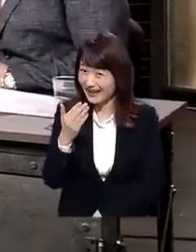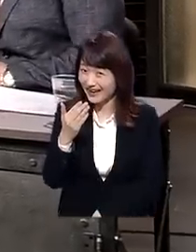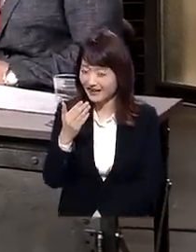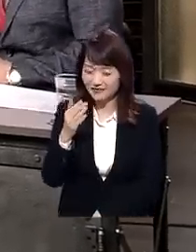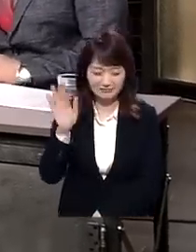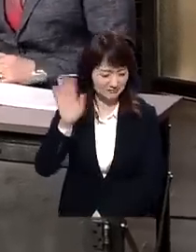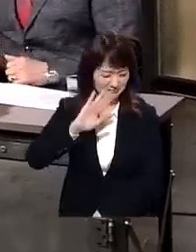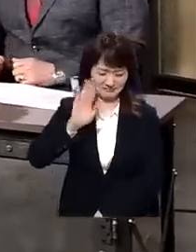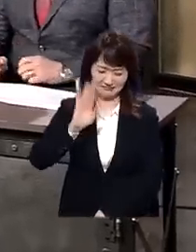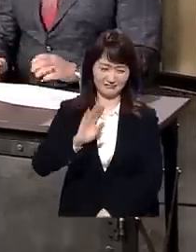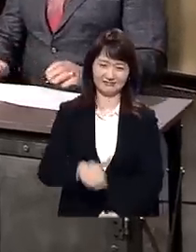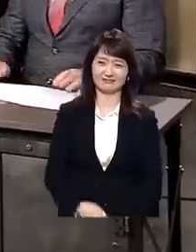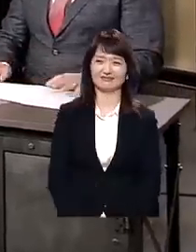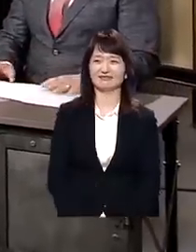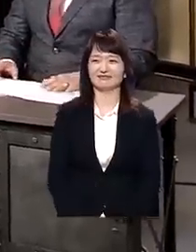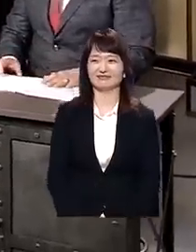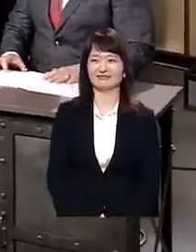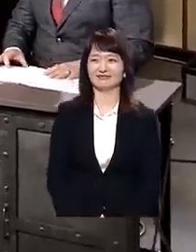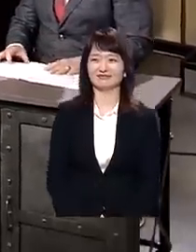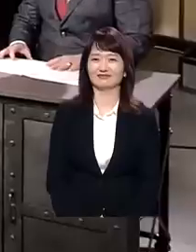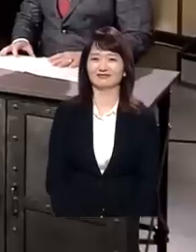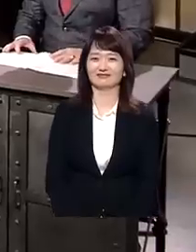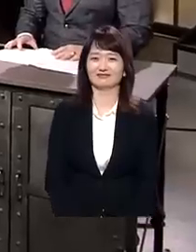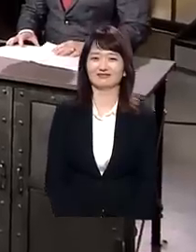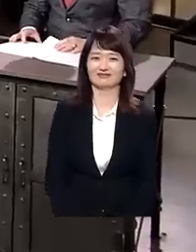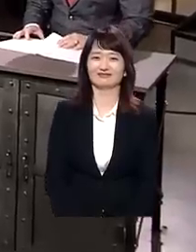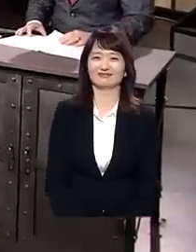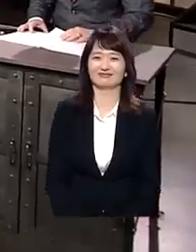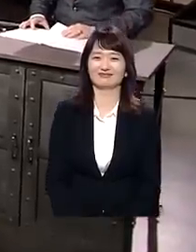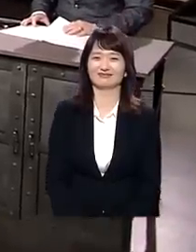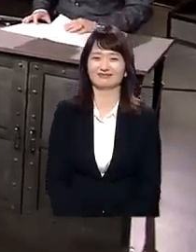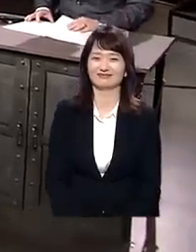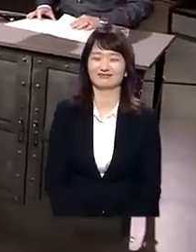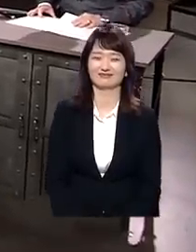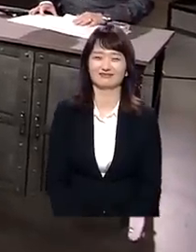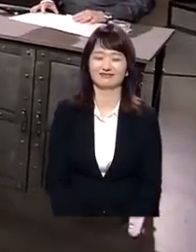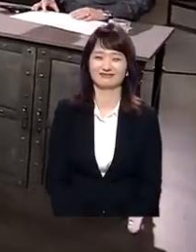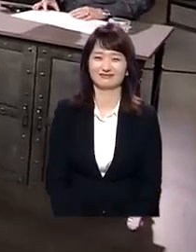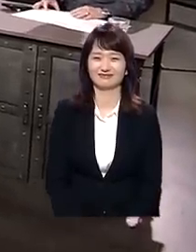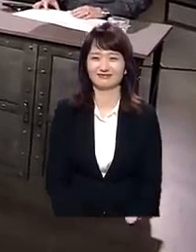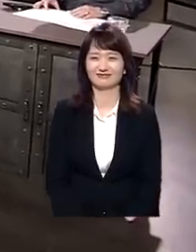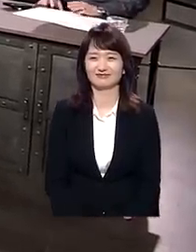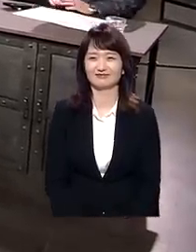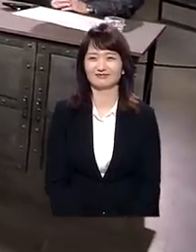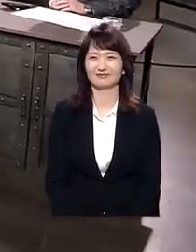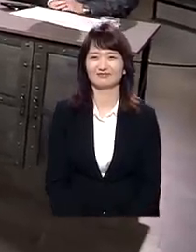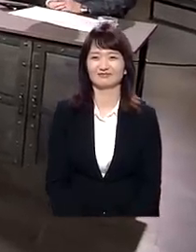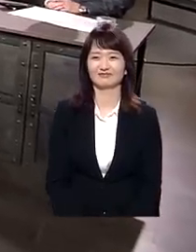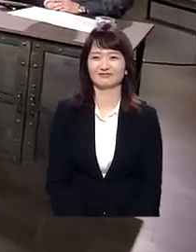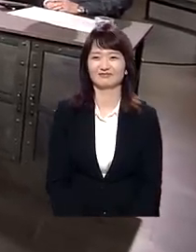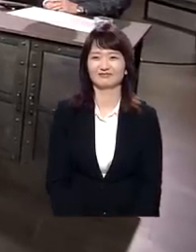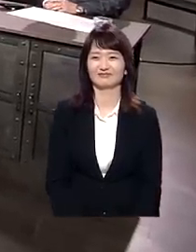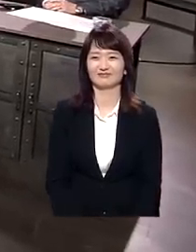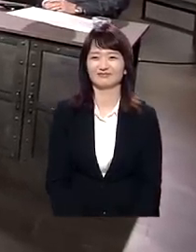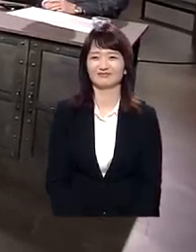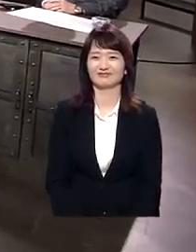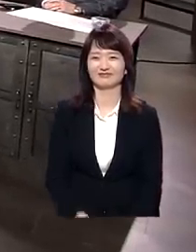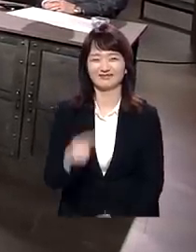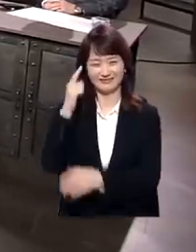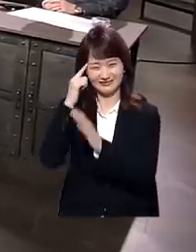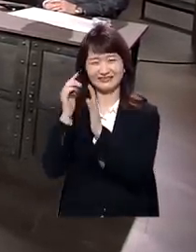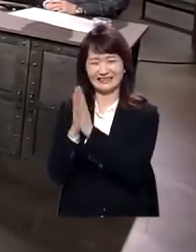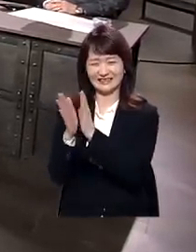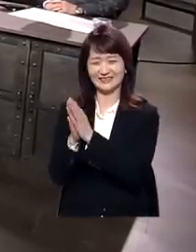급하시네. 네. 2월 말까지. 네, 알겠습니다. 뭐 좀 아, 알아서 잡담 좀 하고 계세요. 저 이거